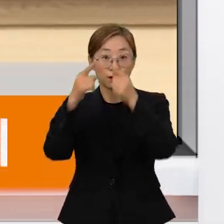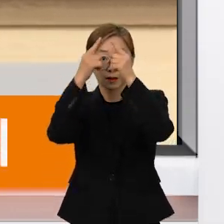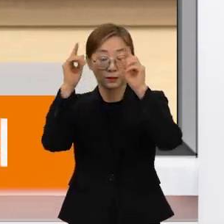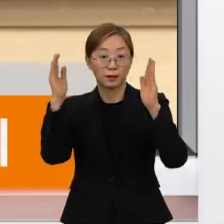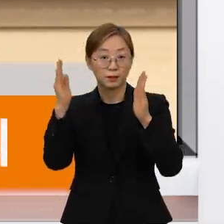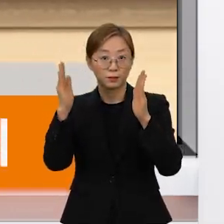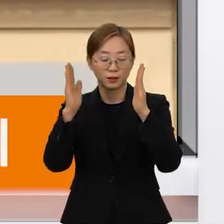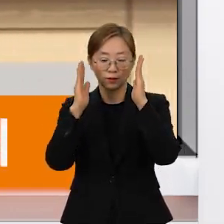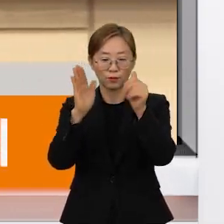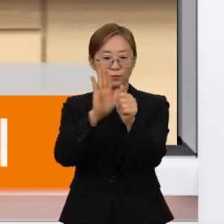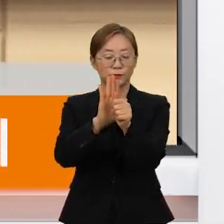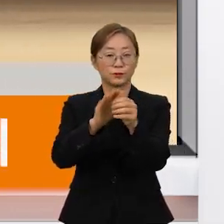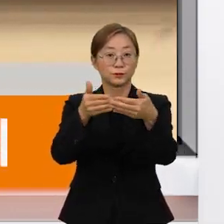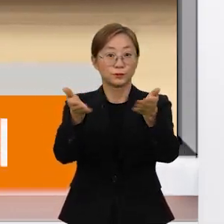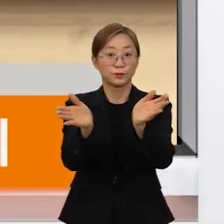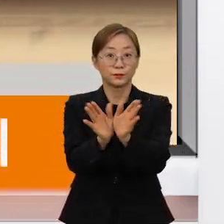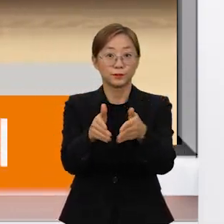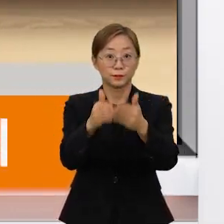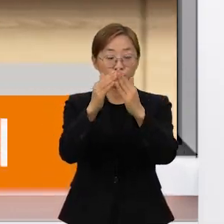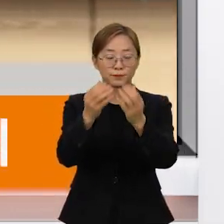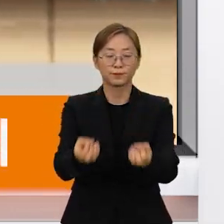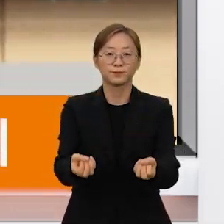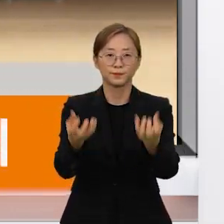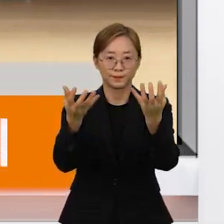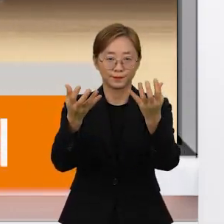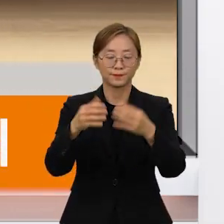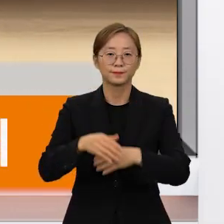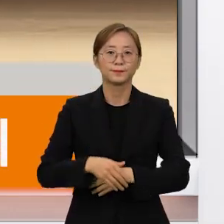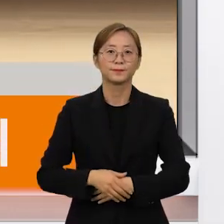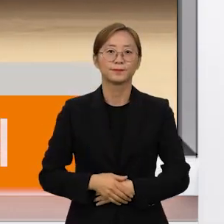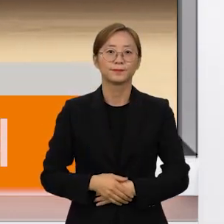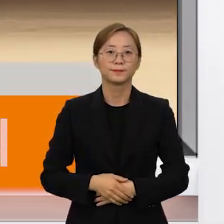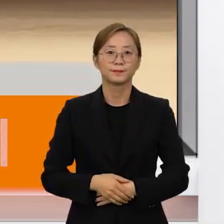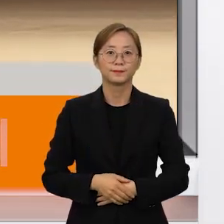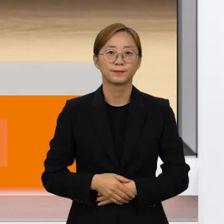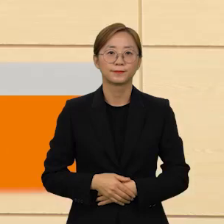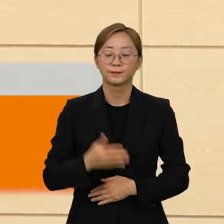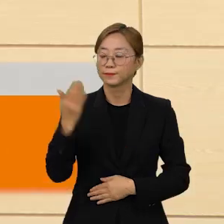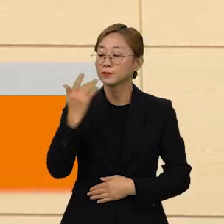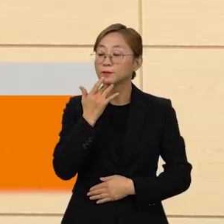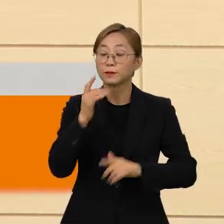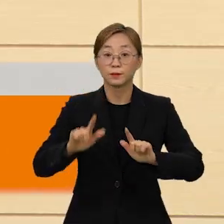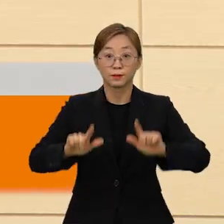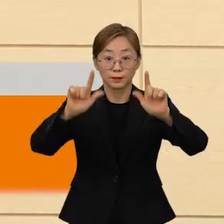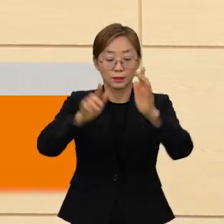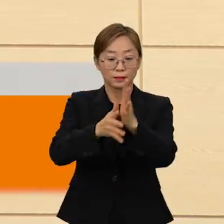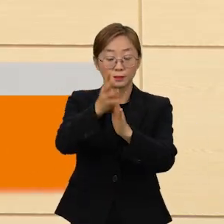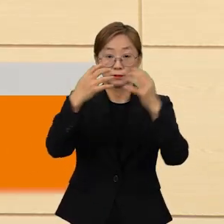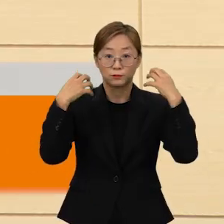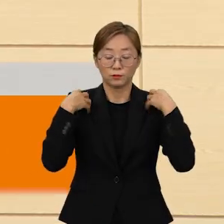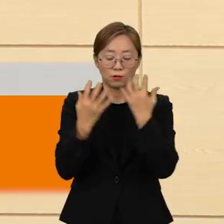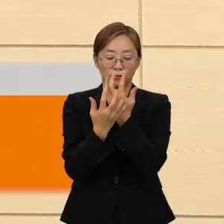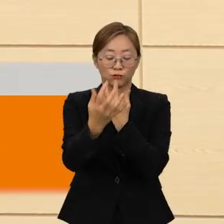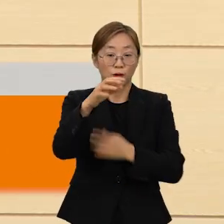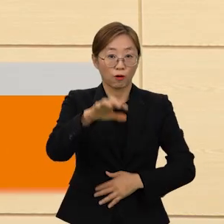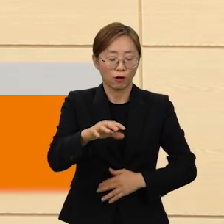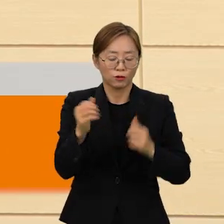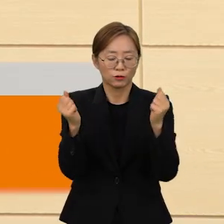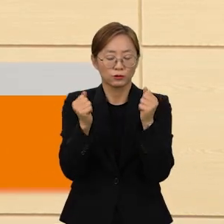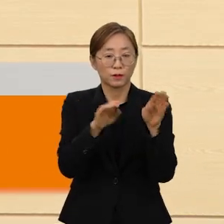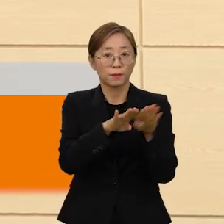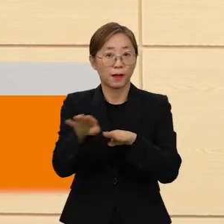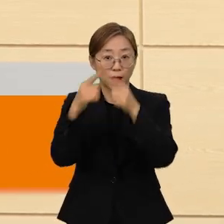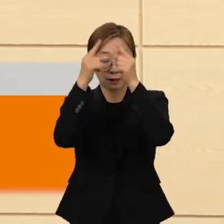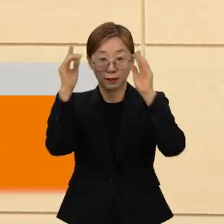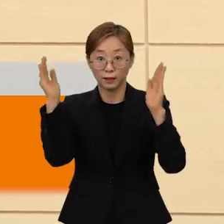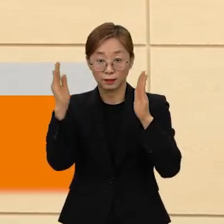2023년 겨울방학 대학생 학습지원 발대식이 열렸습니다. 지난 화요일 시청 대백제실에서